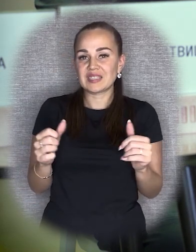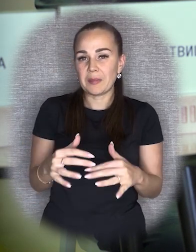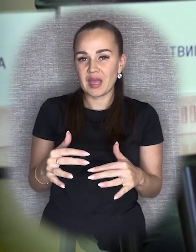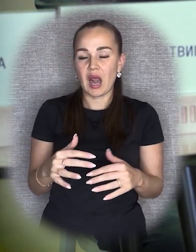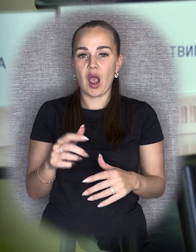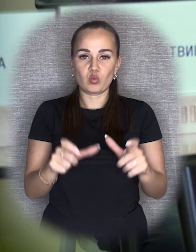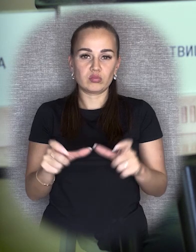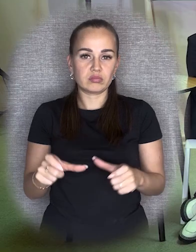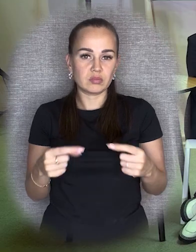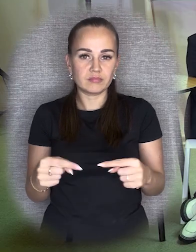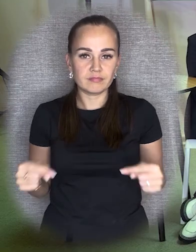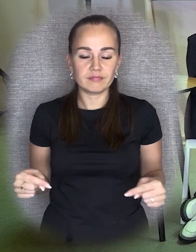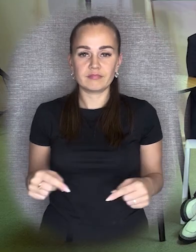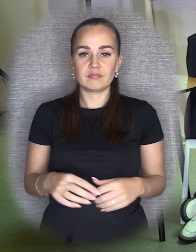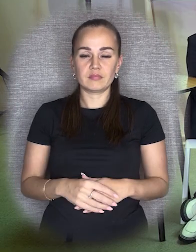вот